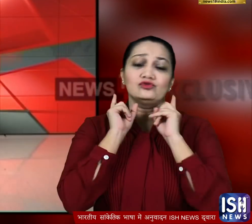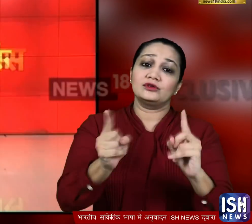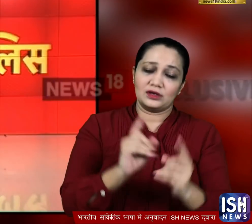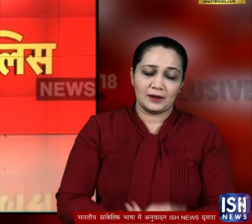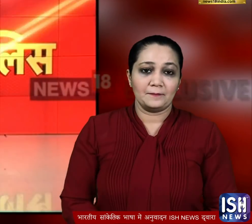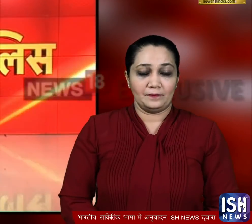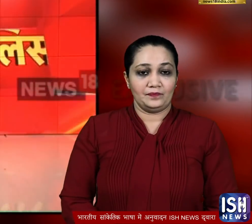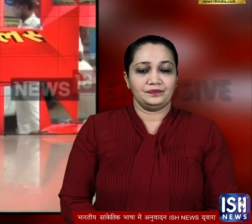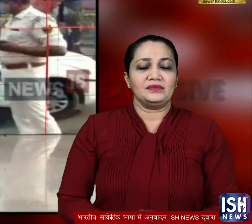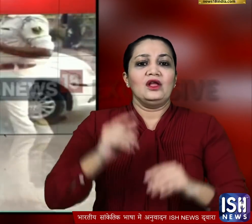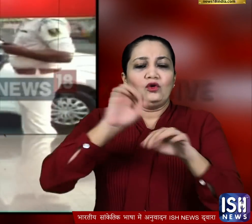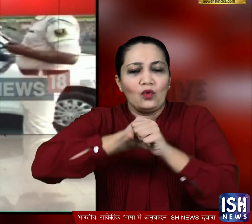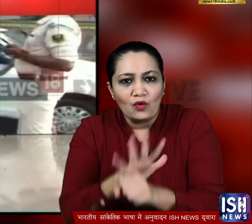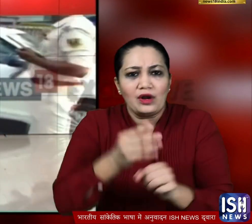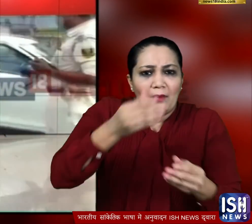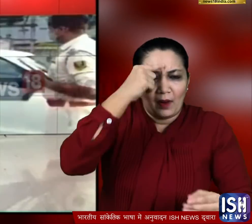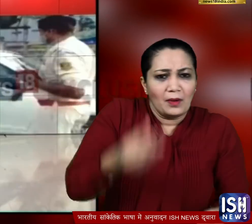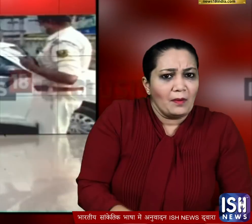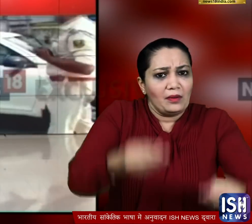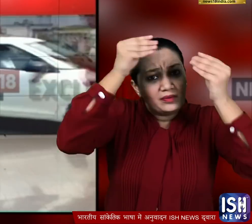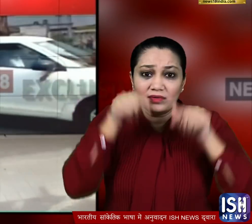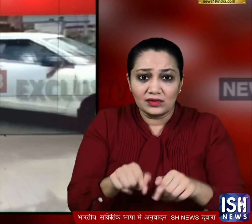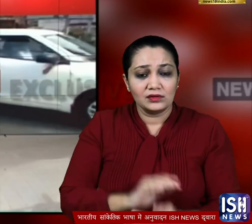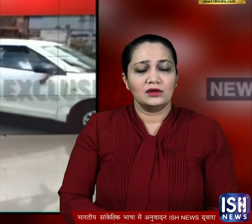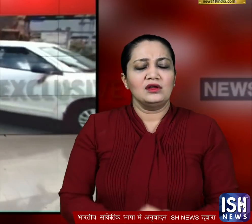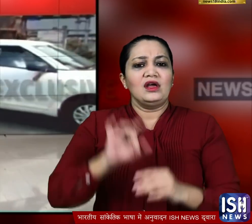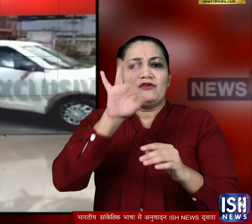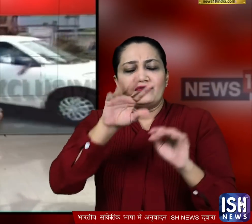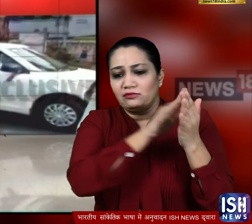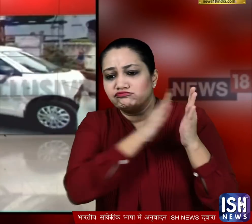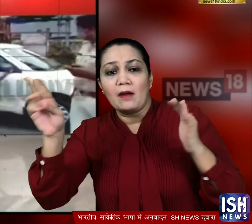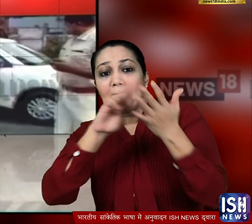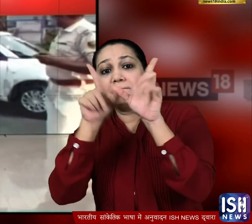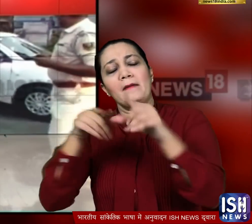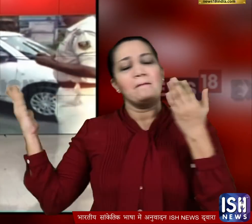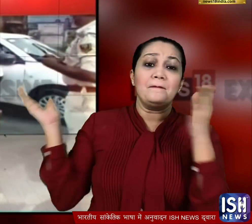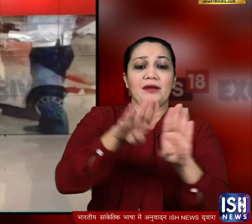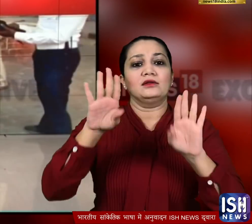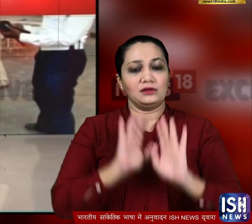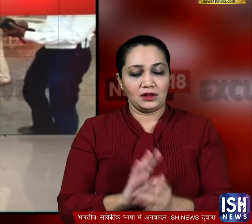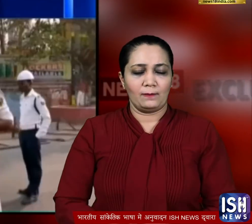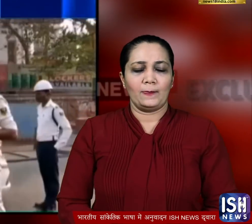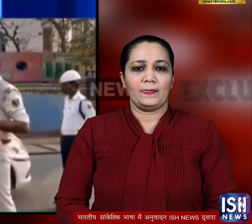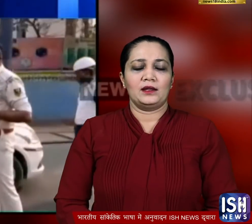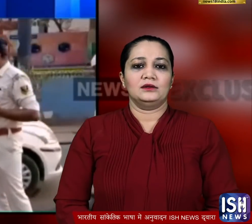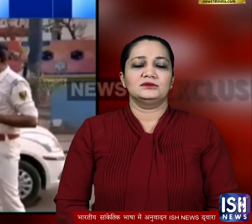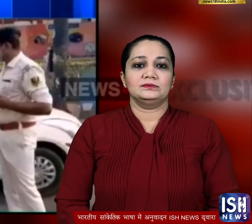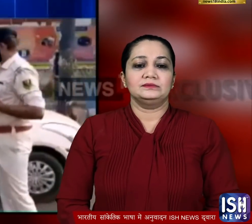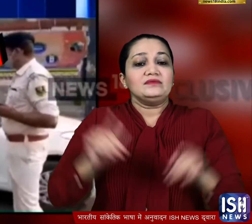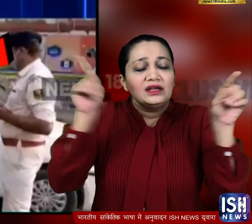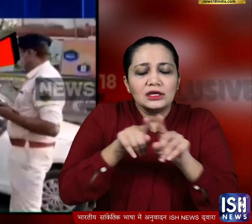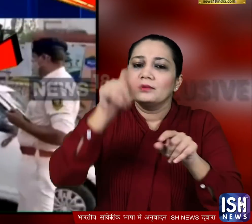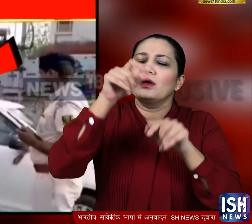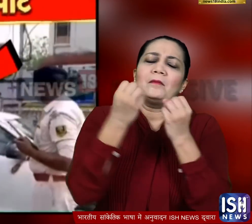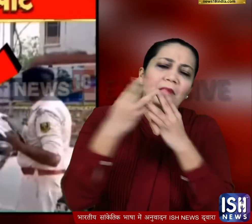सख्ती बरती गई। वहां कोरोना मरीजों की बढ़ती तादाद की वजह से 15 मई तक के लिए लॉकडाउन लगा दिया गया है। लेकिन